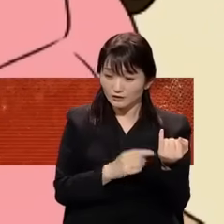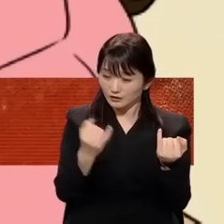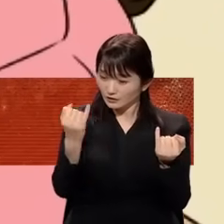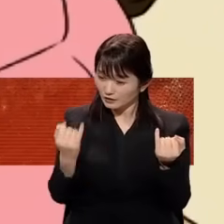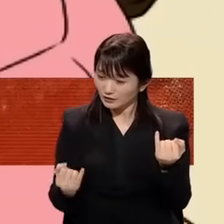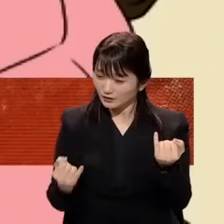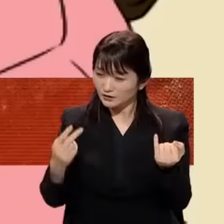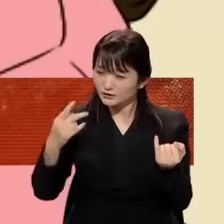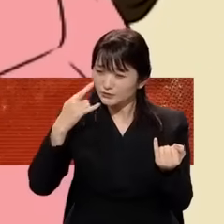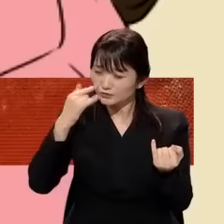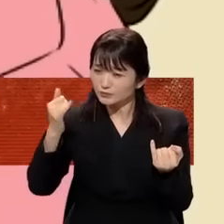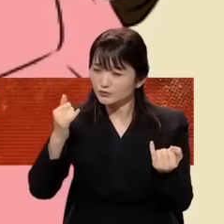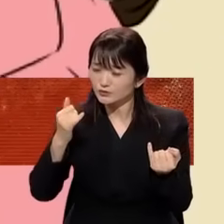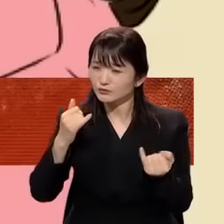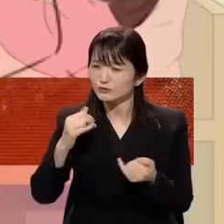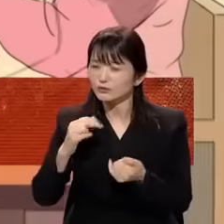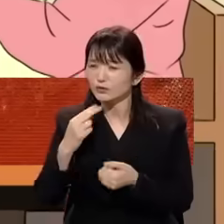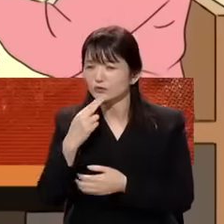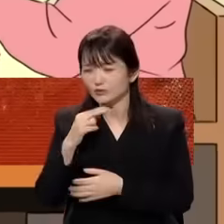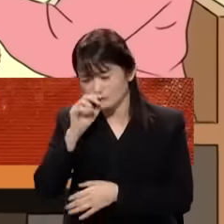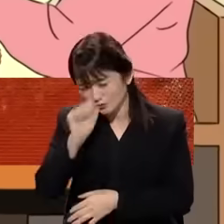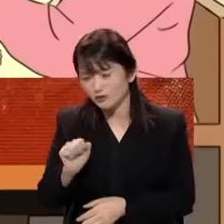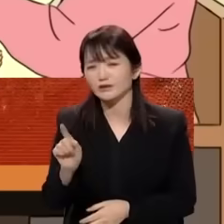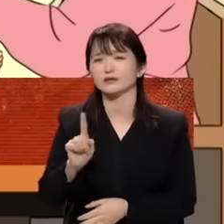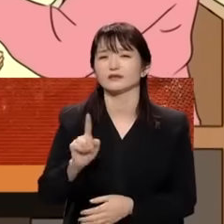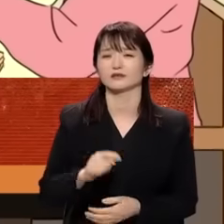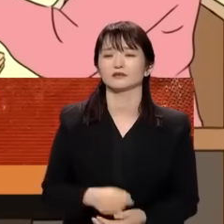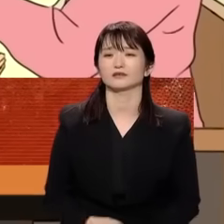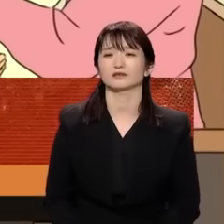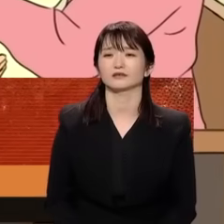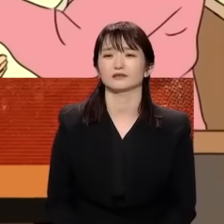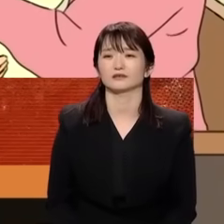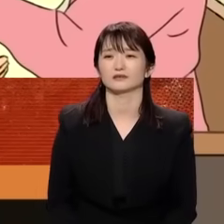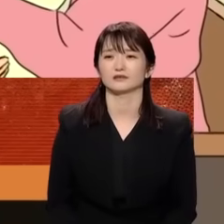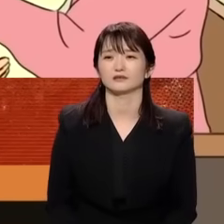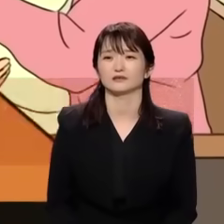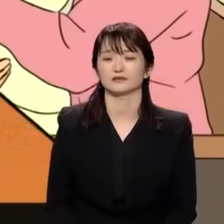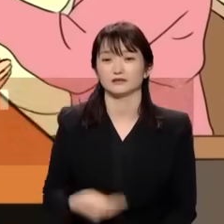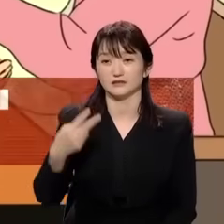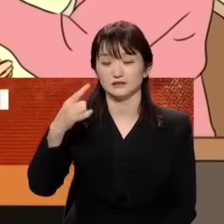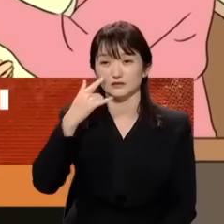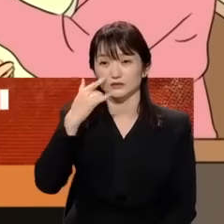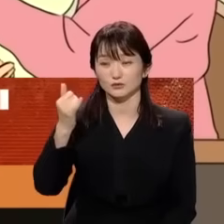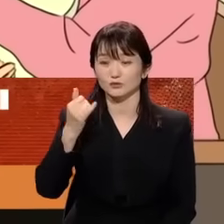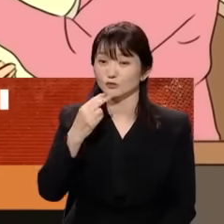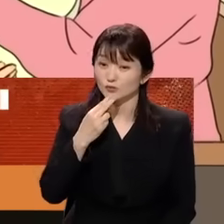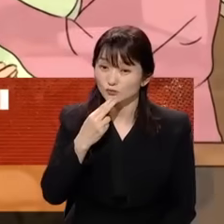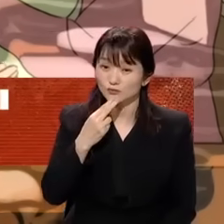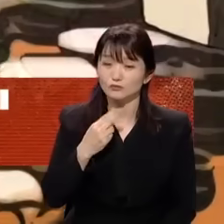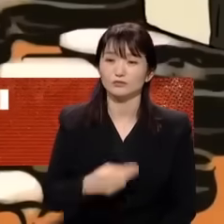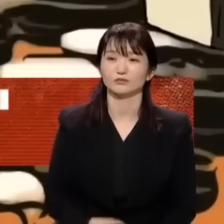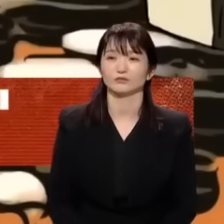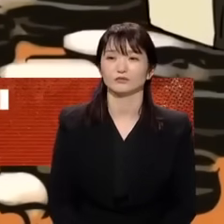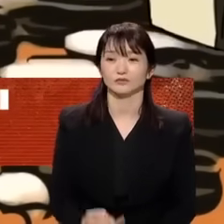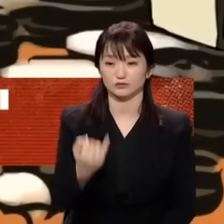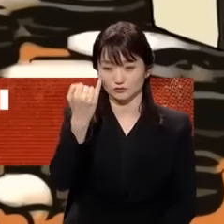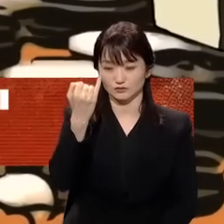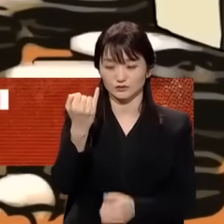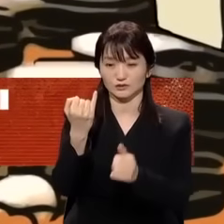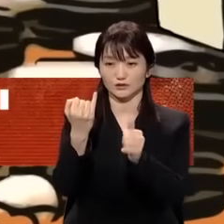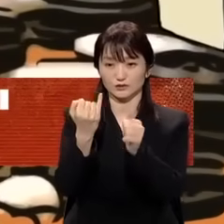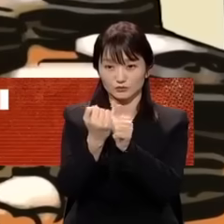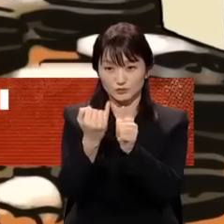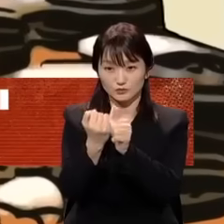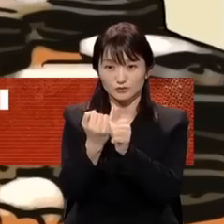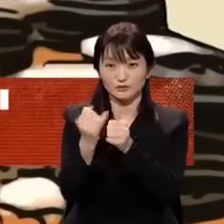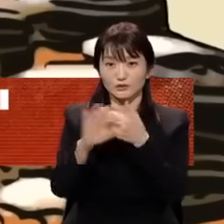없고 좋겠다라는 얘기를 했다라는 거예요 이게 무슨 얘기냐 봤더니 아니 시부모님 안 계시지 그다음에 누나의 부부도 누나인데